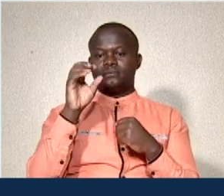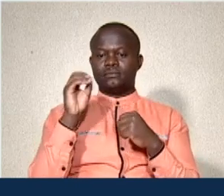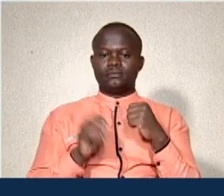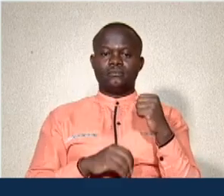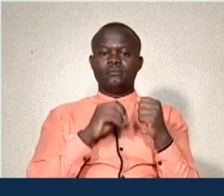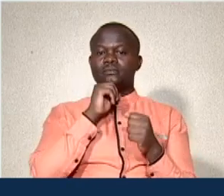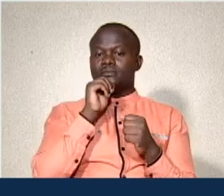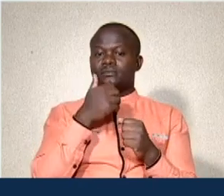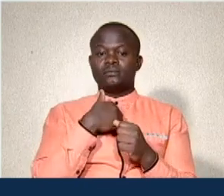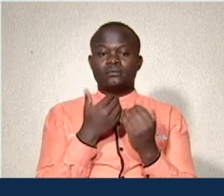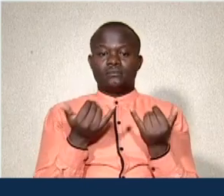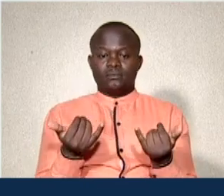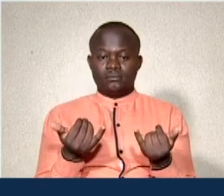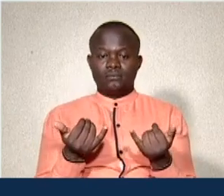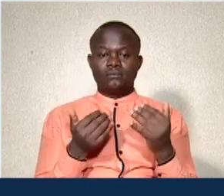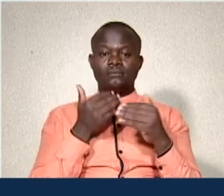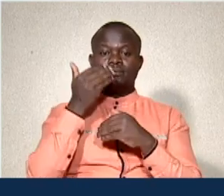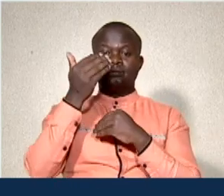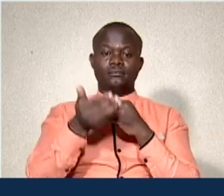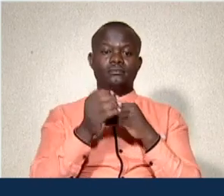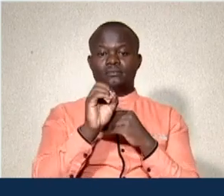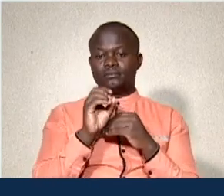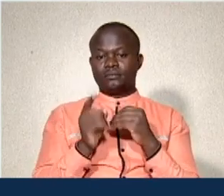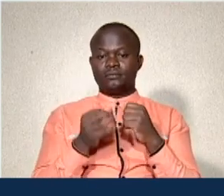bo ntayo bafite, naho